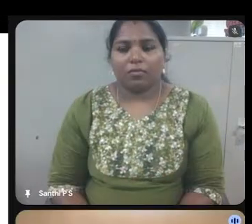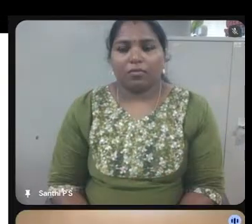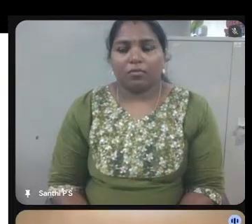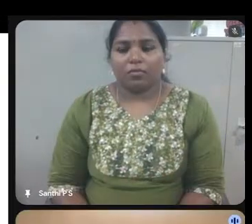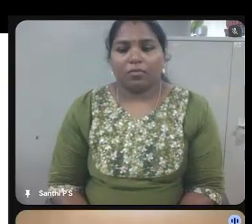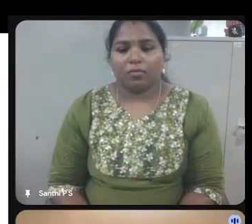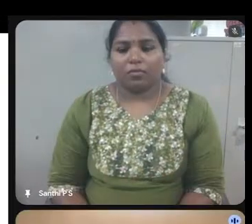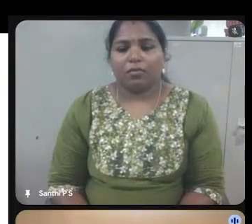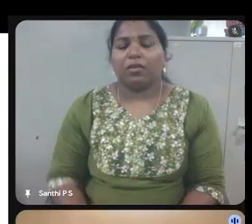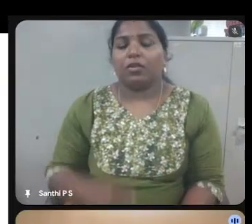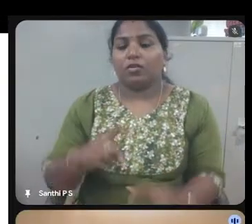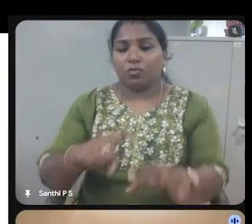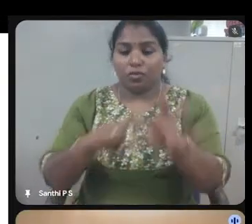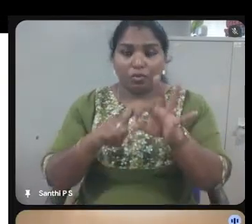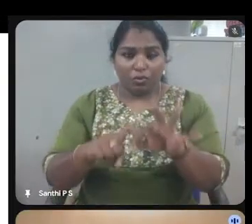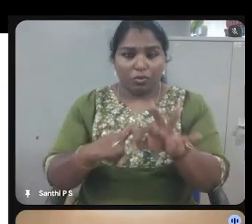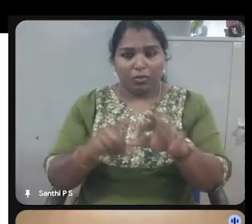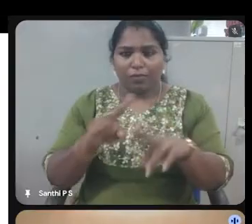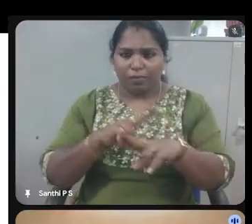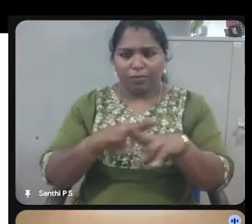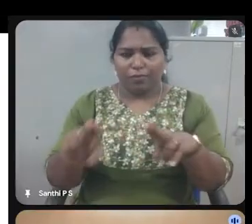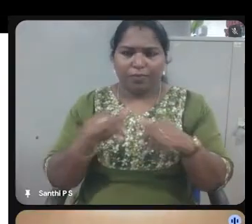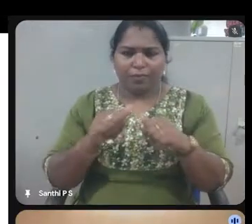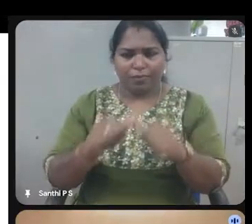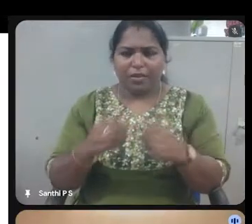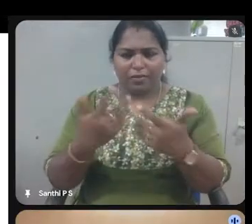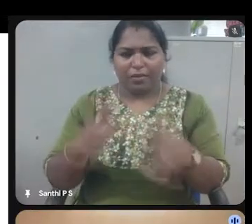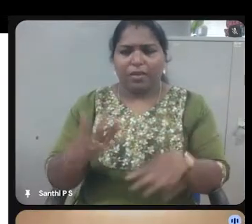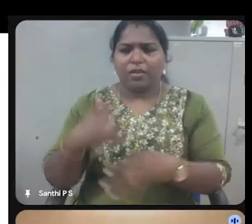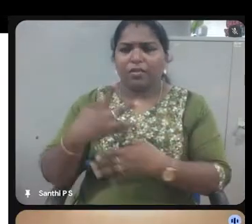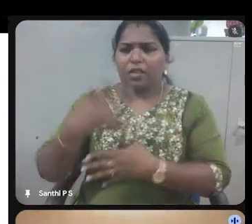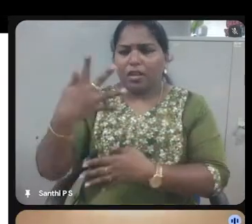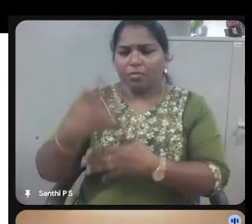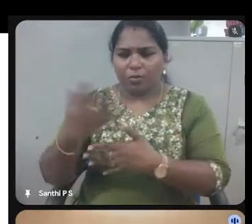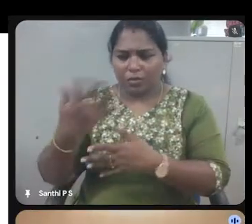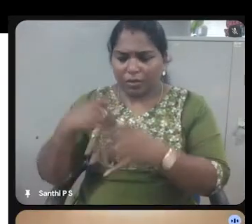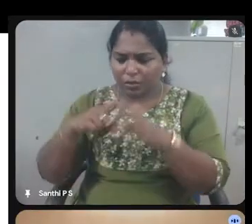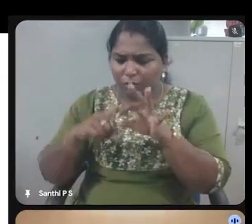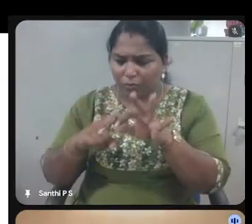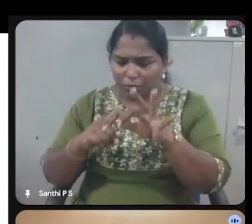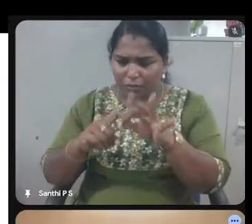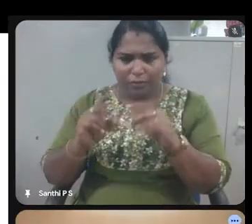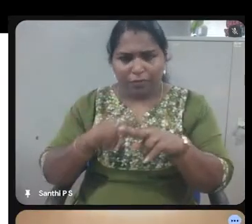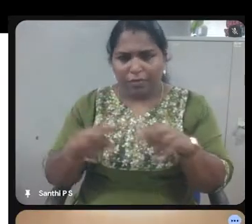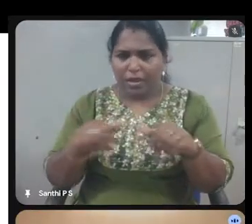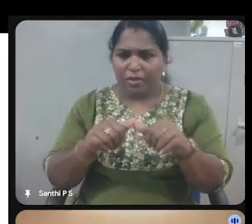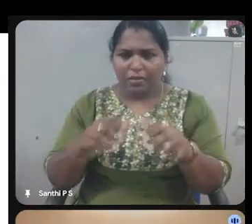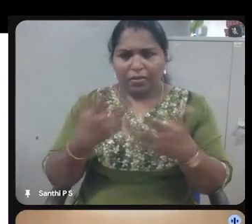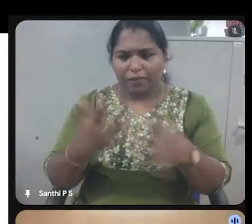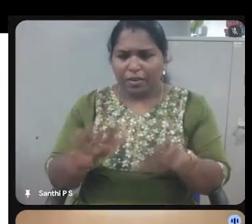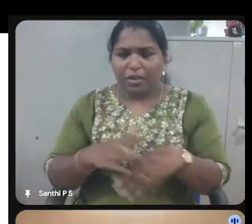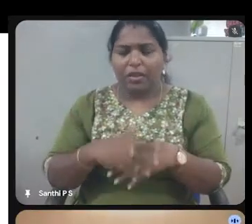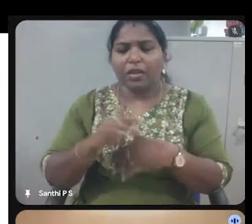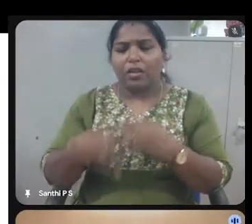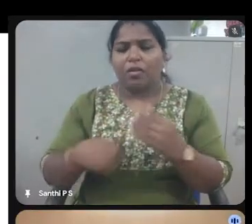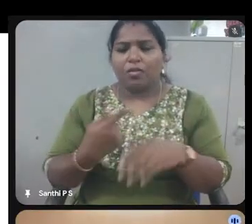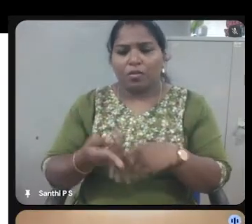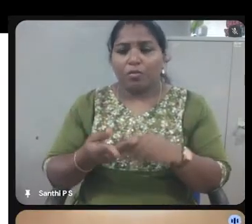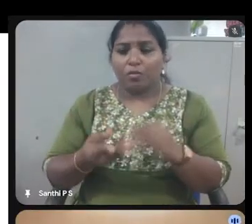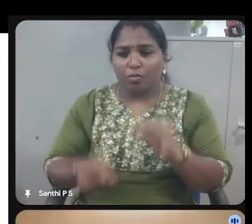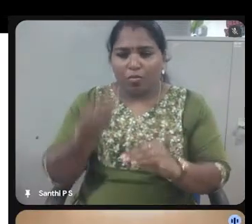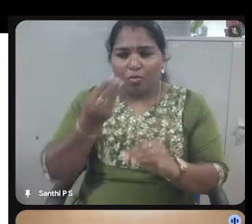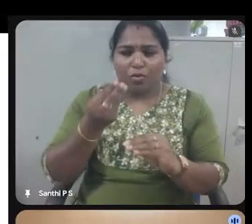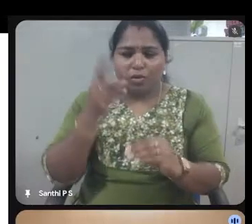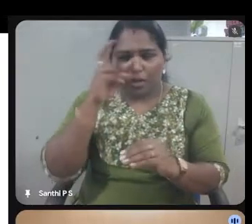നിങ്ങളിപ്പോ ചോദിച്ച എല്ലാ ചോദ്യങ്ങളും അഡ്രസ്സ് ചെയ്തു. ചാറ്റ് ബോക്സിൽ എല്ലാ ക്വസ്റ്റ്യൻസും ആൻസർ ചെയ്തു എന്ന് വിശ്വസിക്കുന്നു. ഇനി കൂടുതൽ